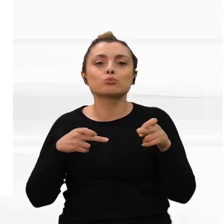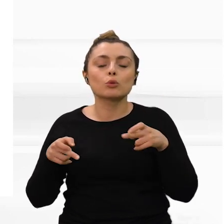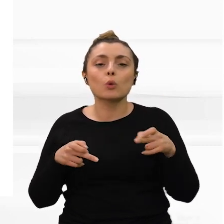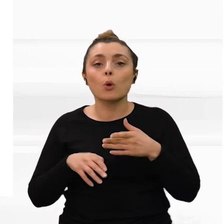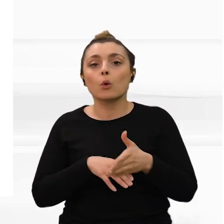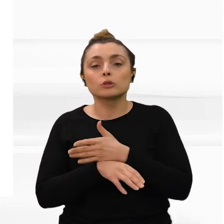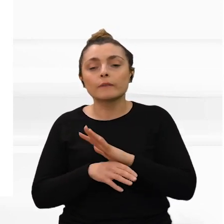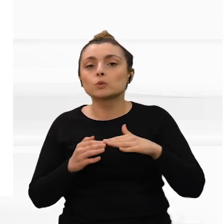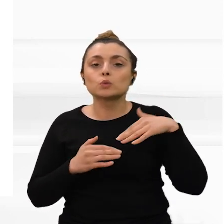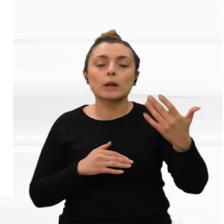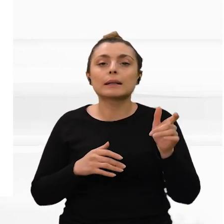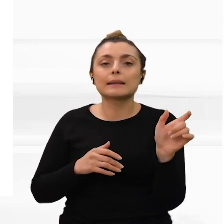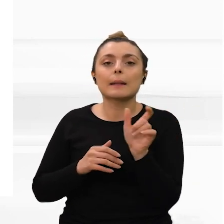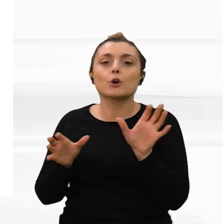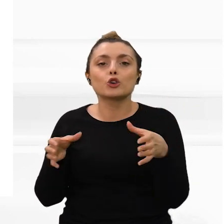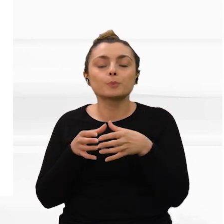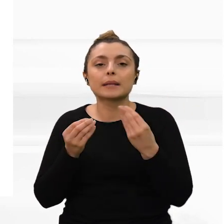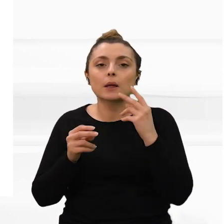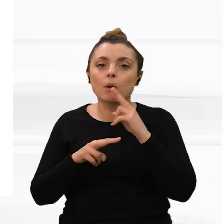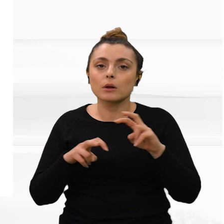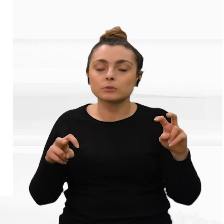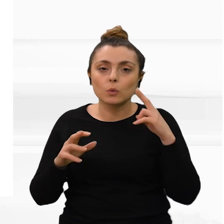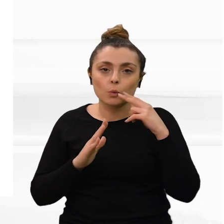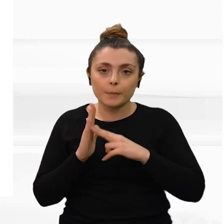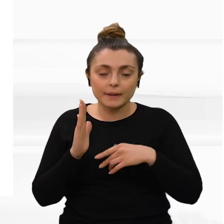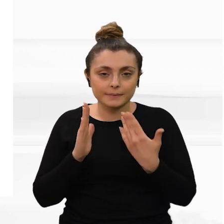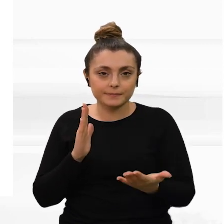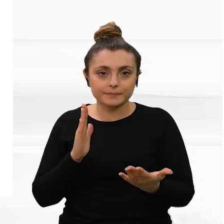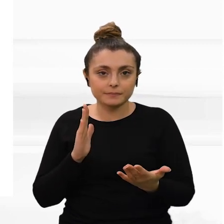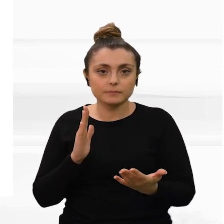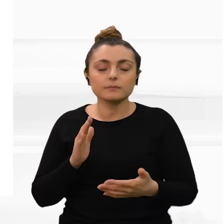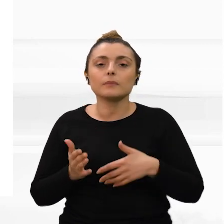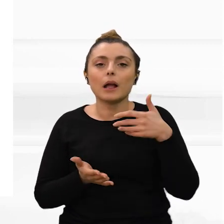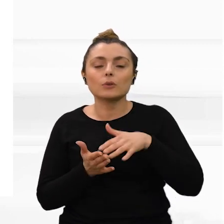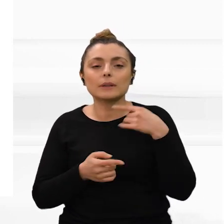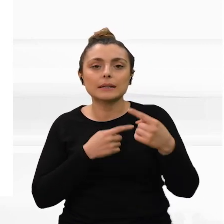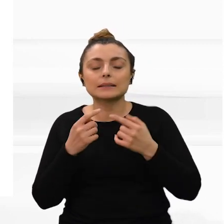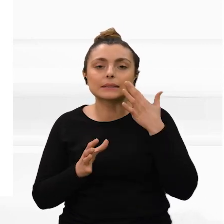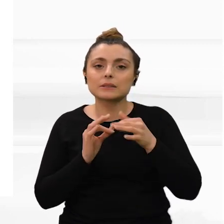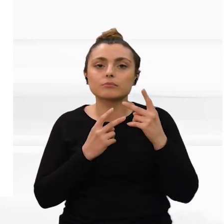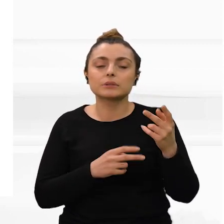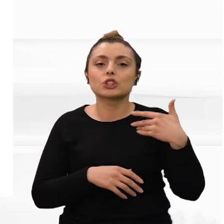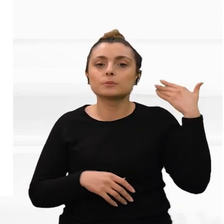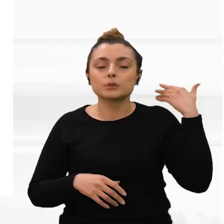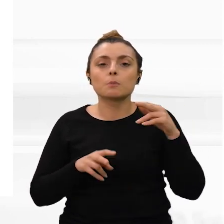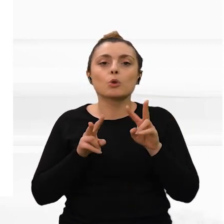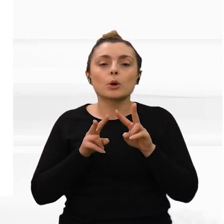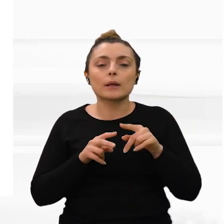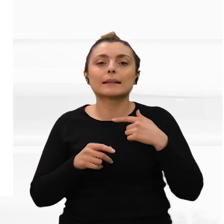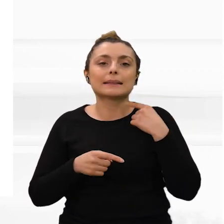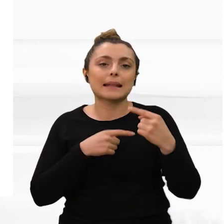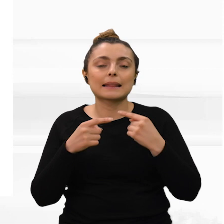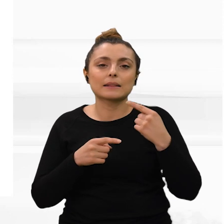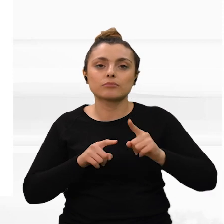boşluklardan önceki ve sonraki kelime gruplarını iyi okumak bak açıl genetik insanlığa dair geçmişim ol ve